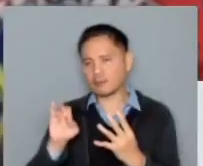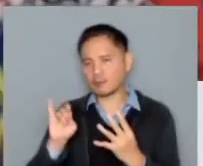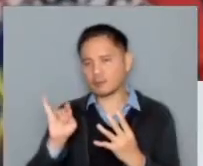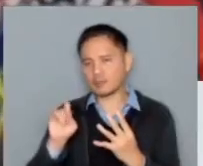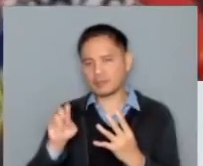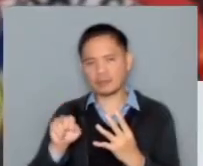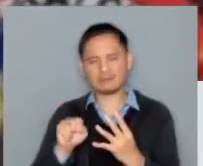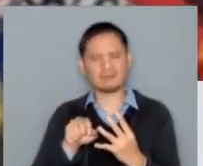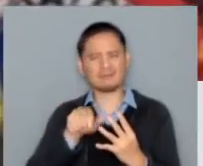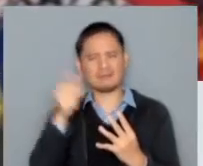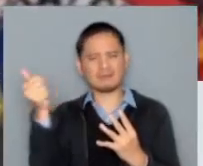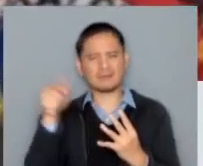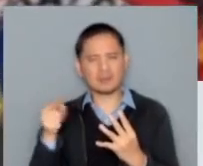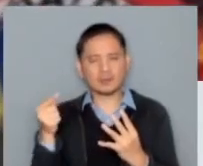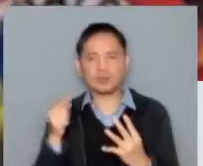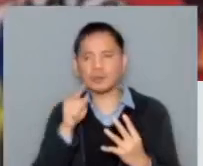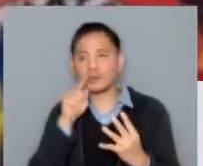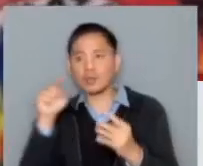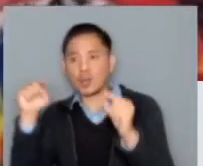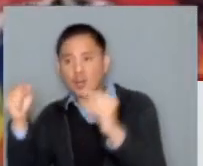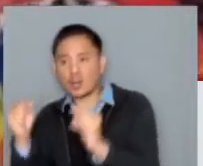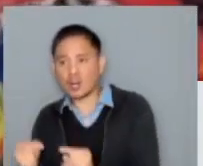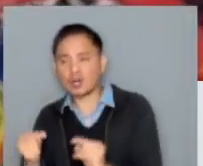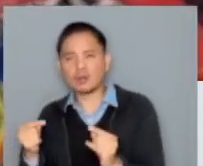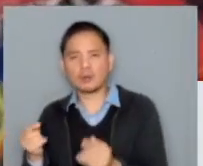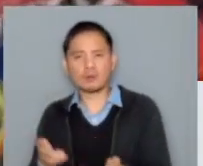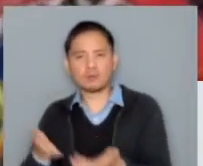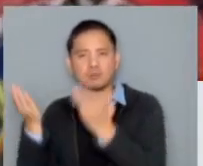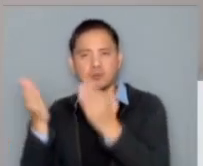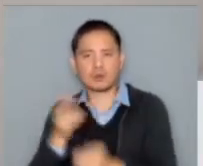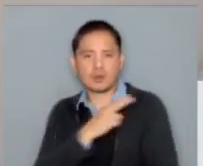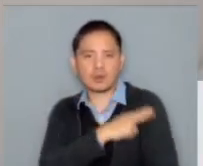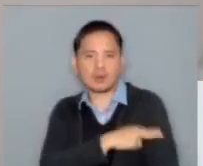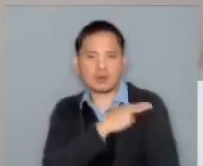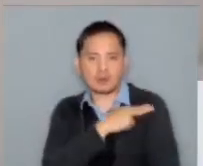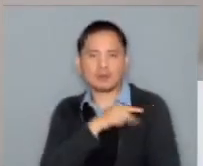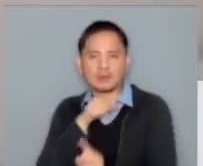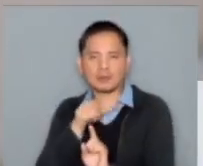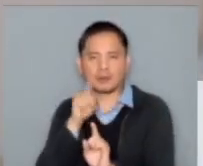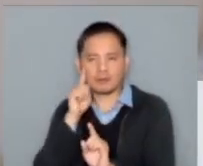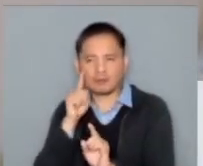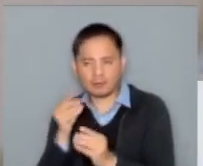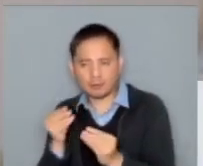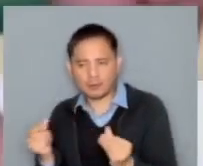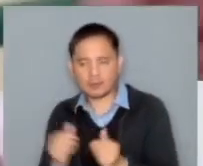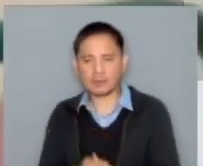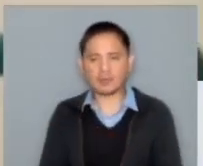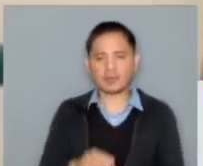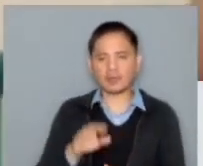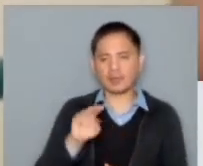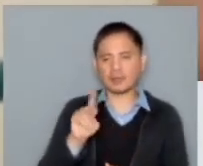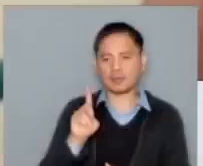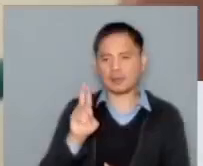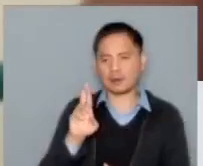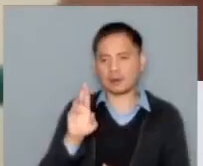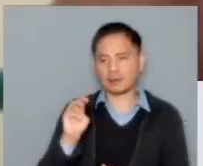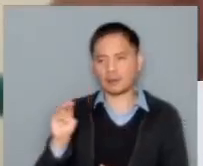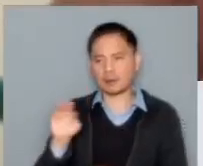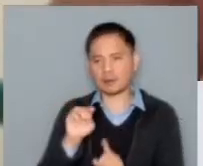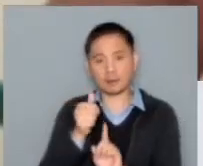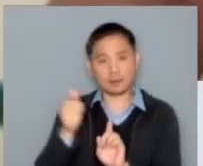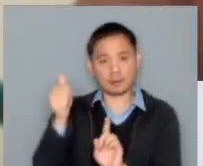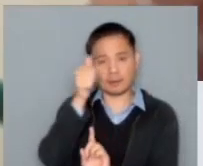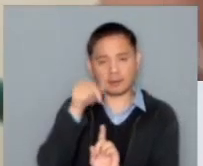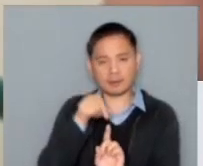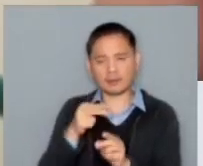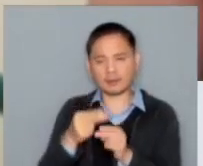biktima ng pagsabog sa Amay Pakpak Medical Center. Ayon kay BARMM Chief Minister Ahod Ibrahim,